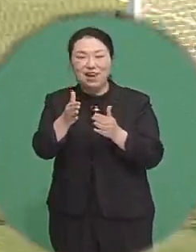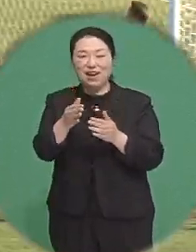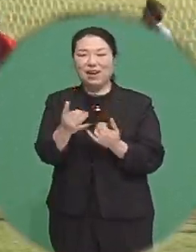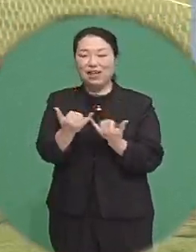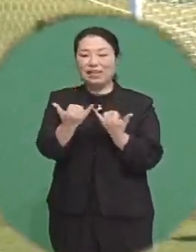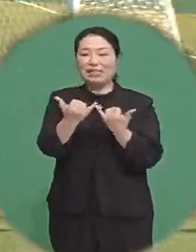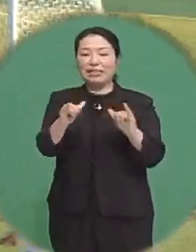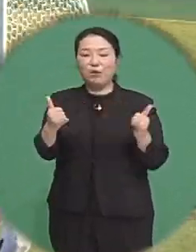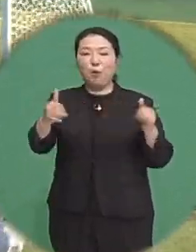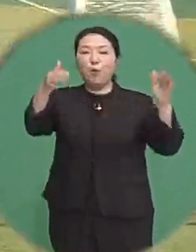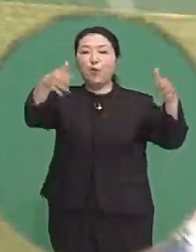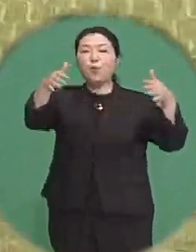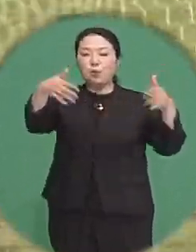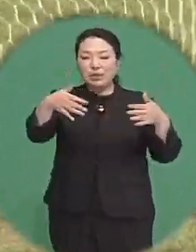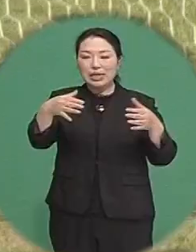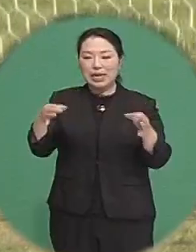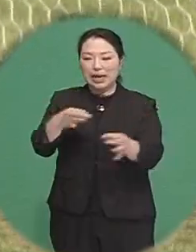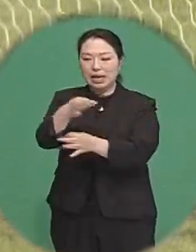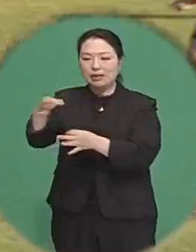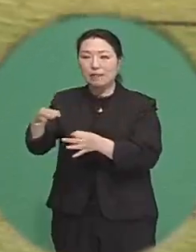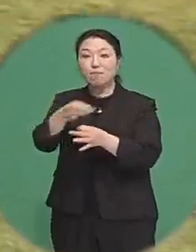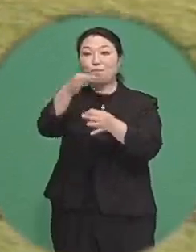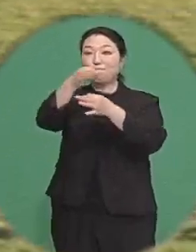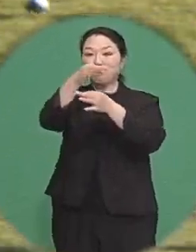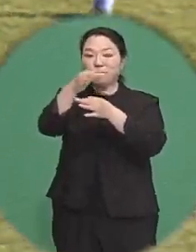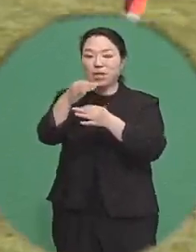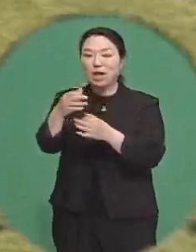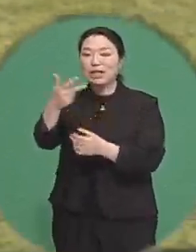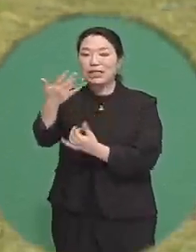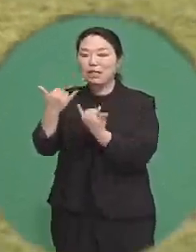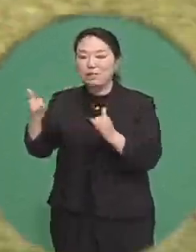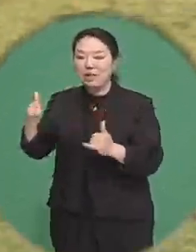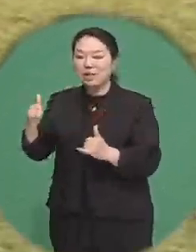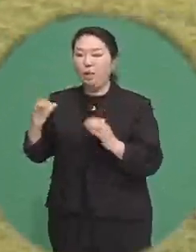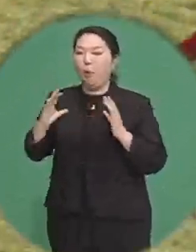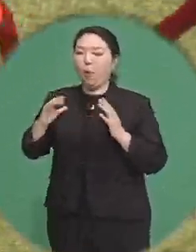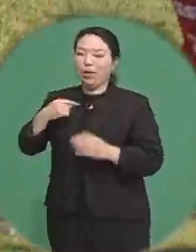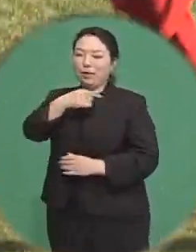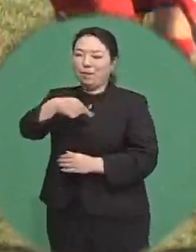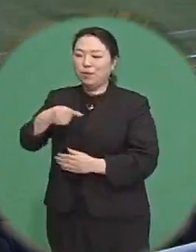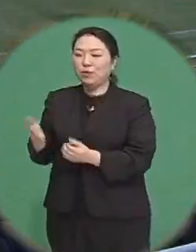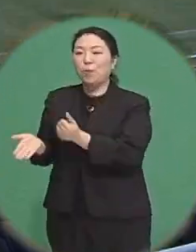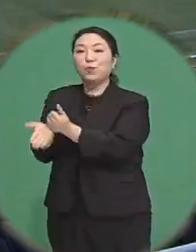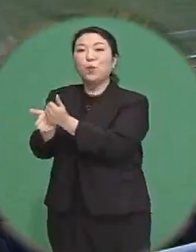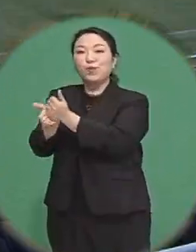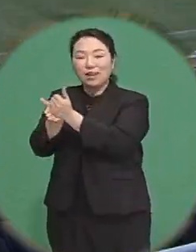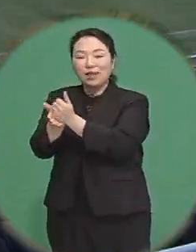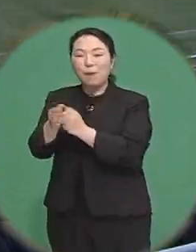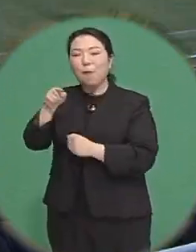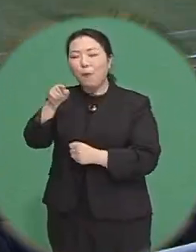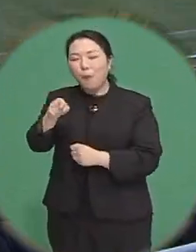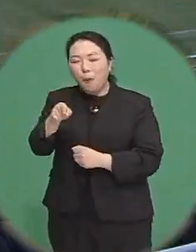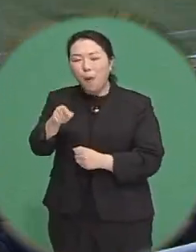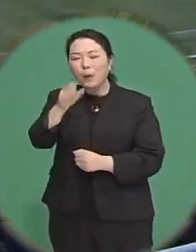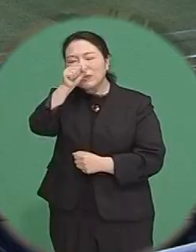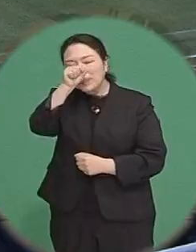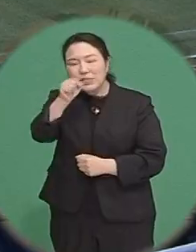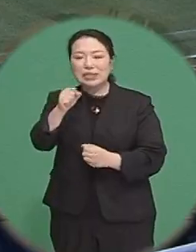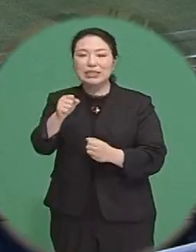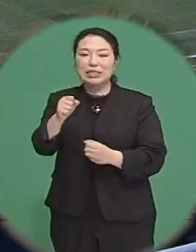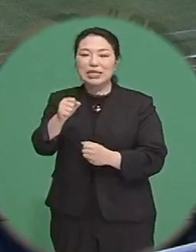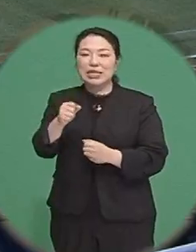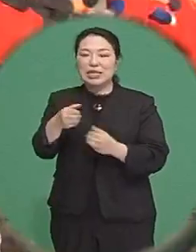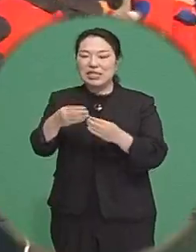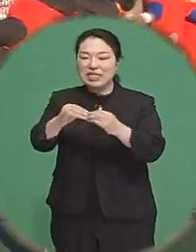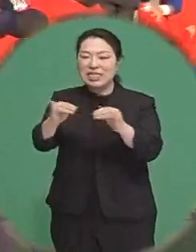経済の好循環を生み出しそして市民の誇りを調整するそんなプロスポーツチームがまさに今